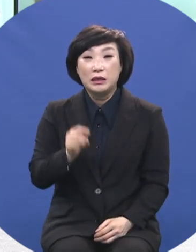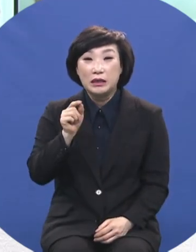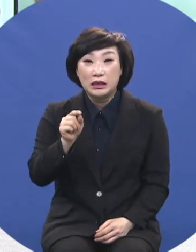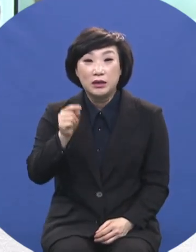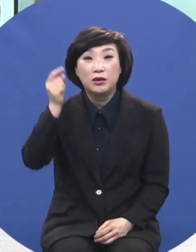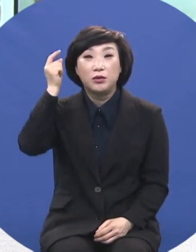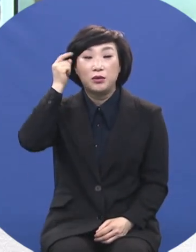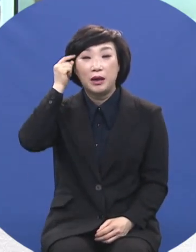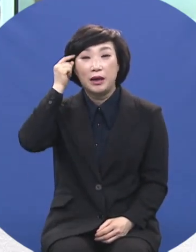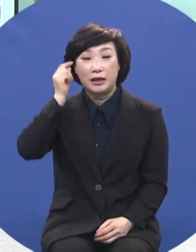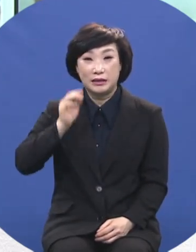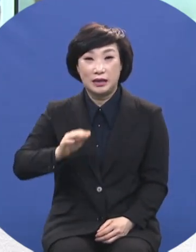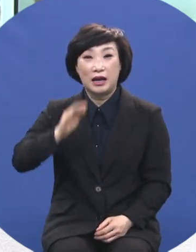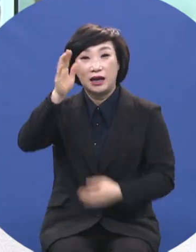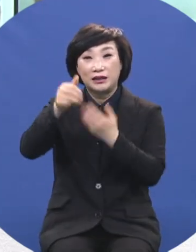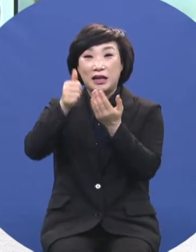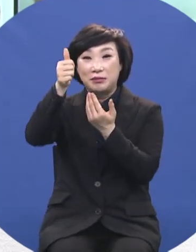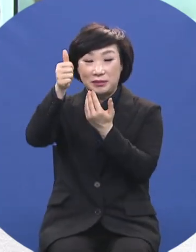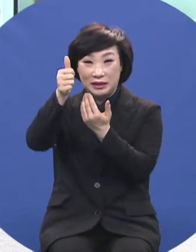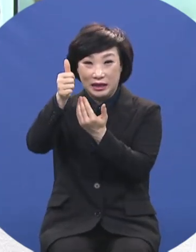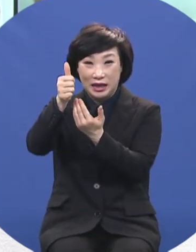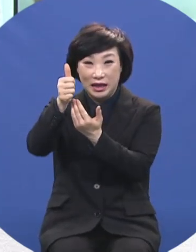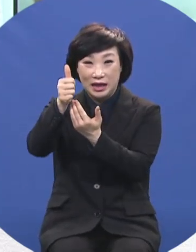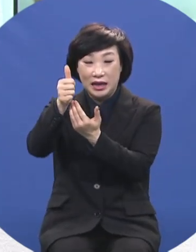이는 하나님께